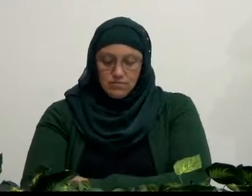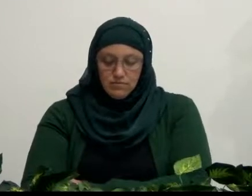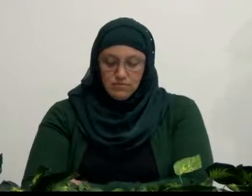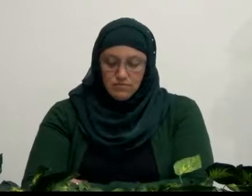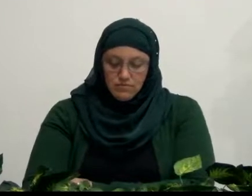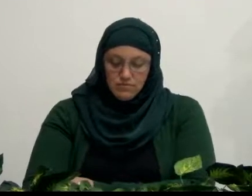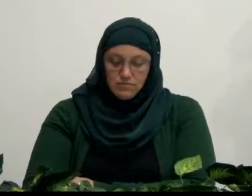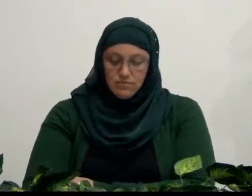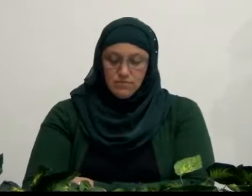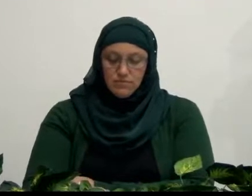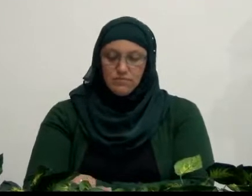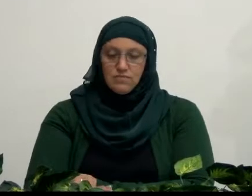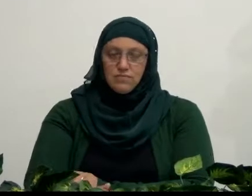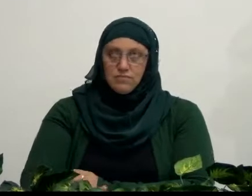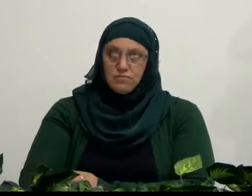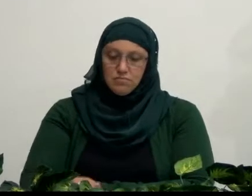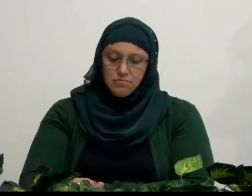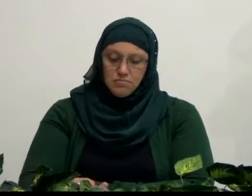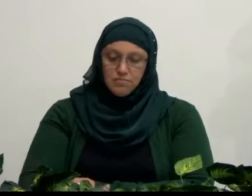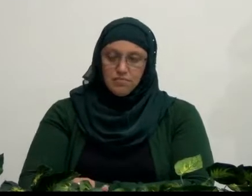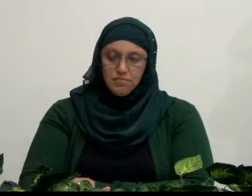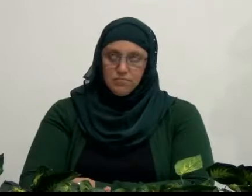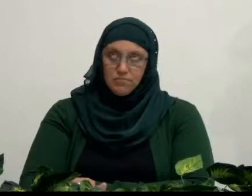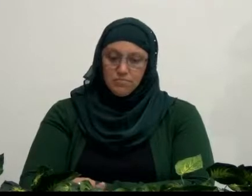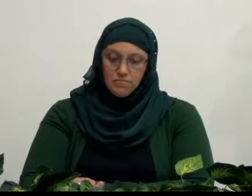الله يا وجيها